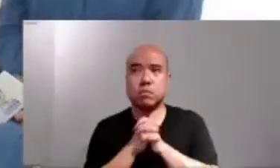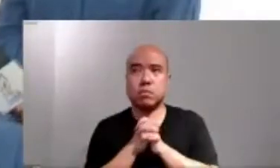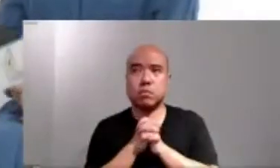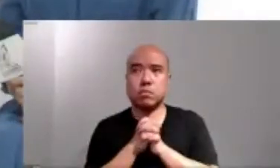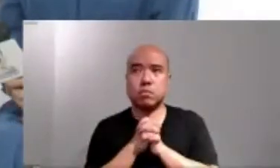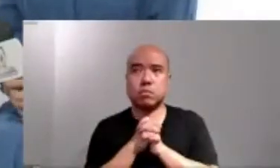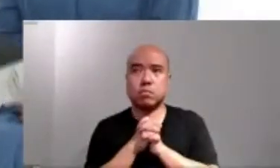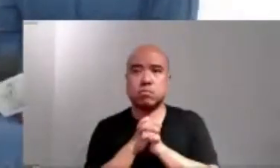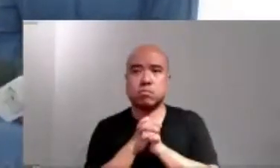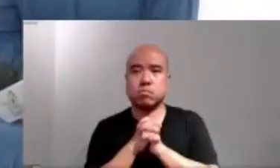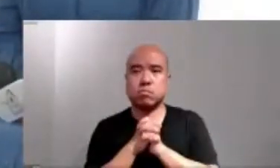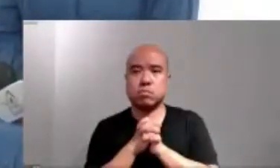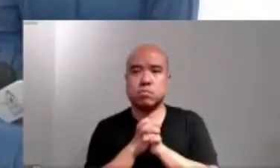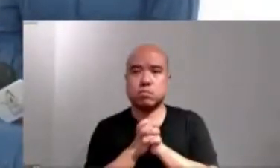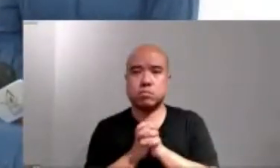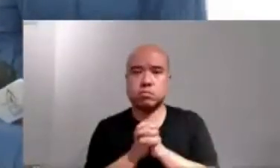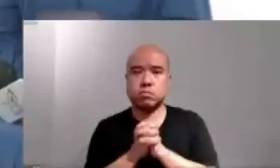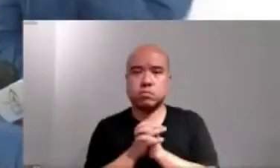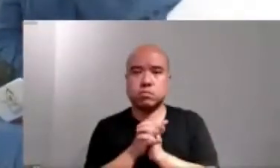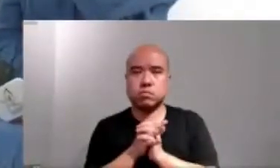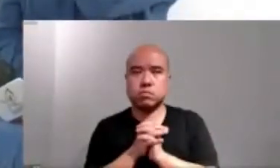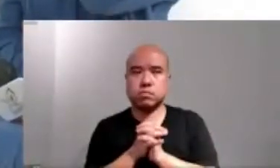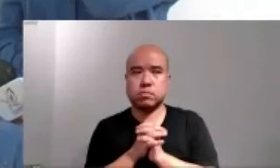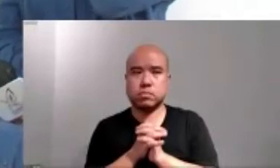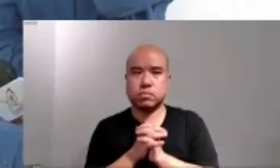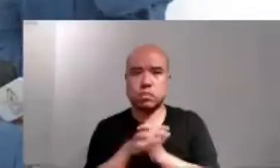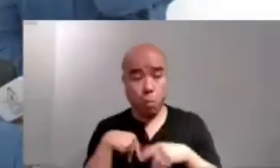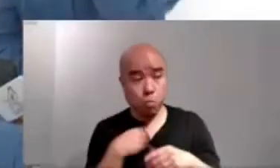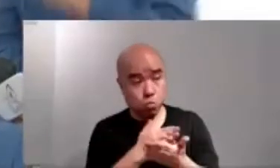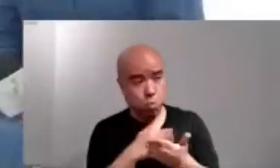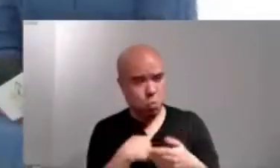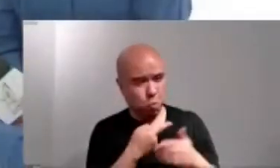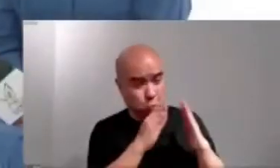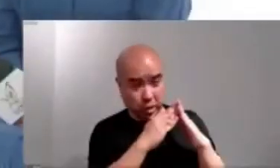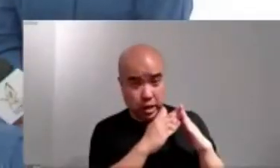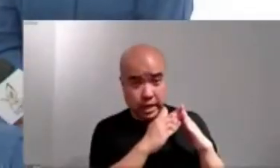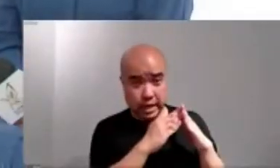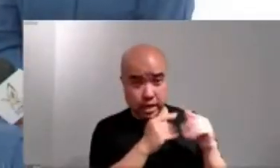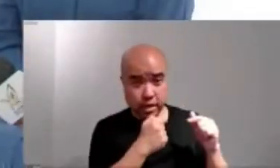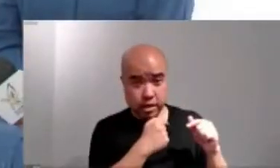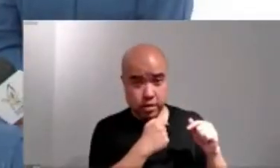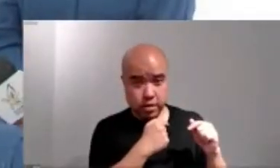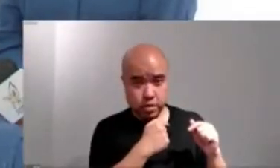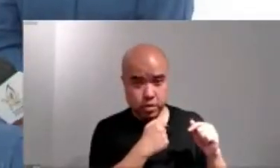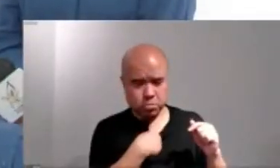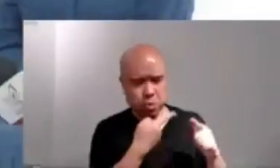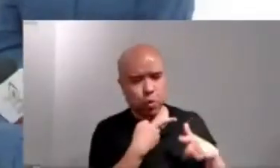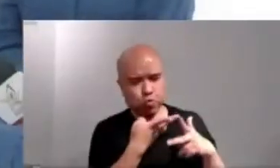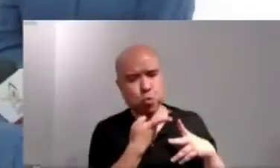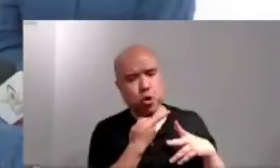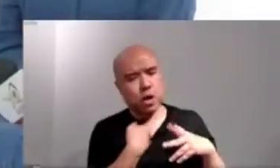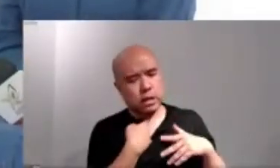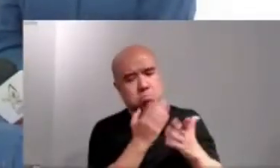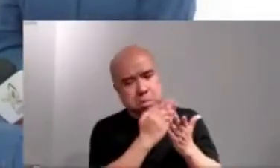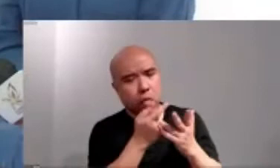係想試一下喎，即係話，即係今日聽你講完之後，因為我屋企自己本身咧都，我都盡量係斷捨離嘅，即係盡量咧，即係有啲